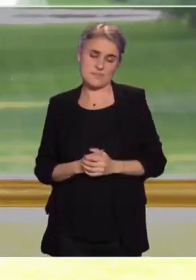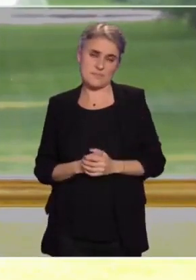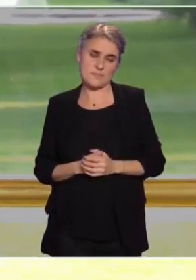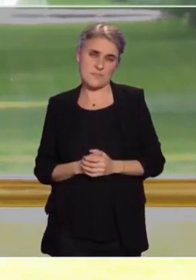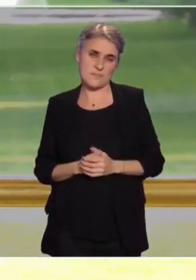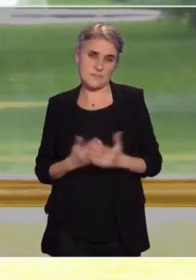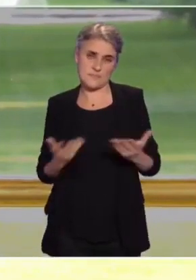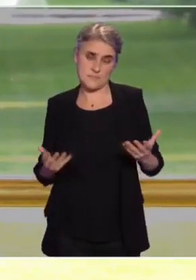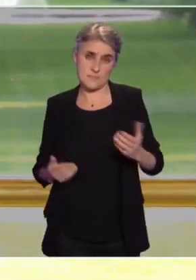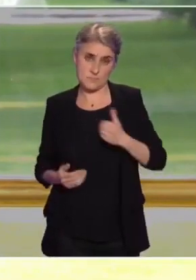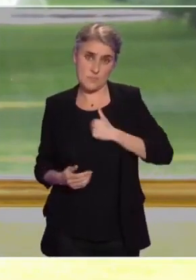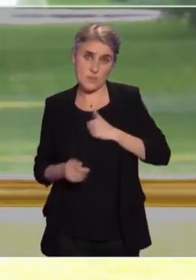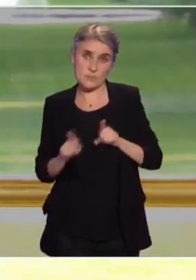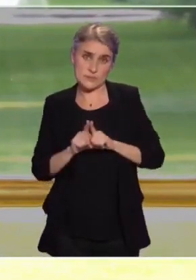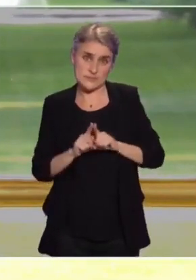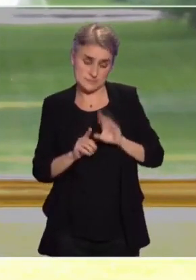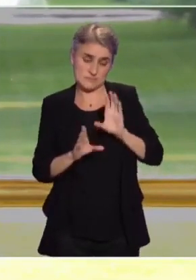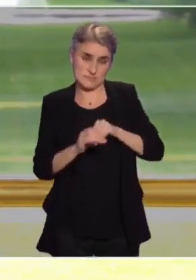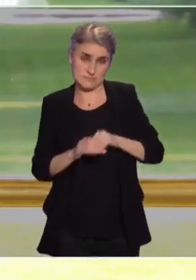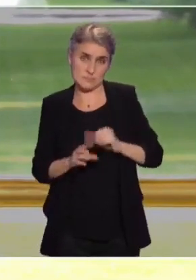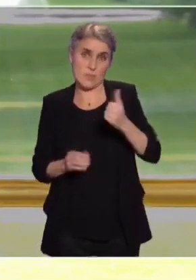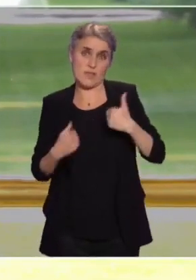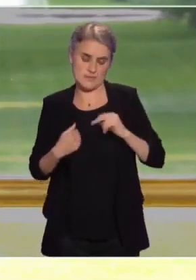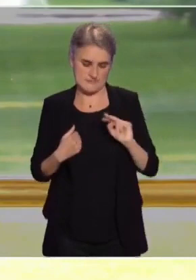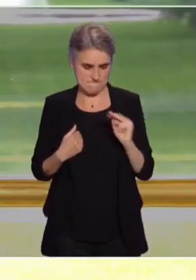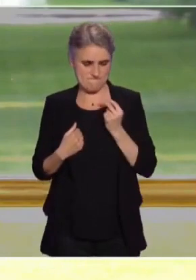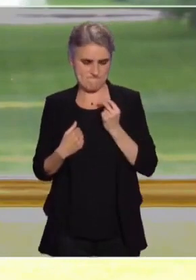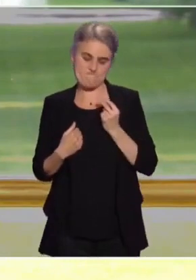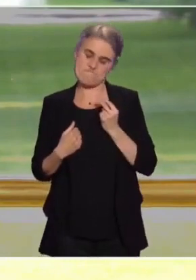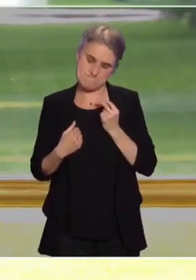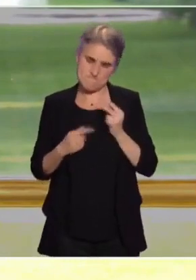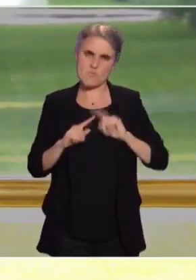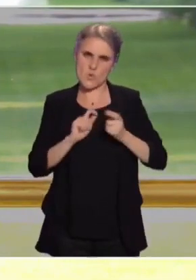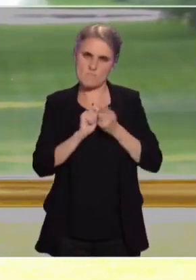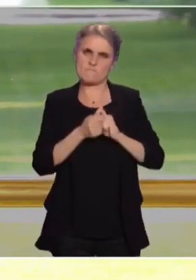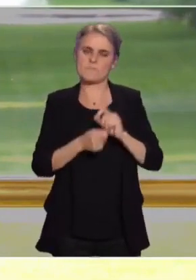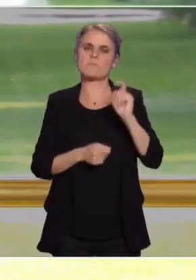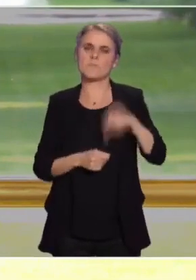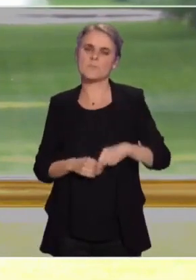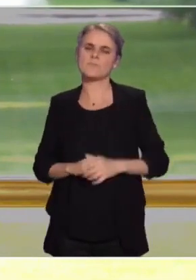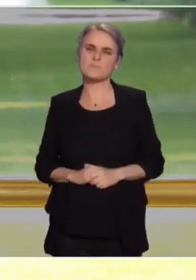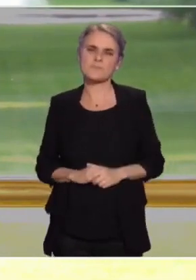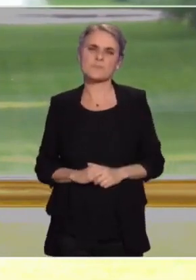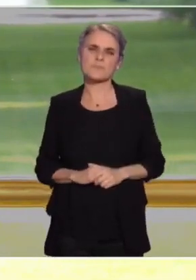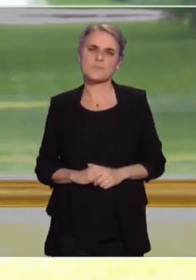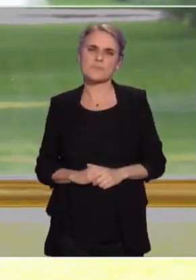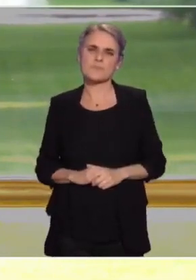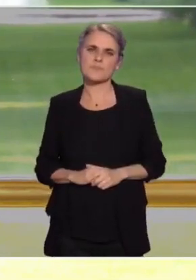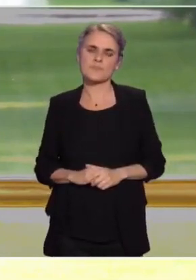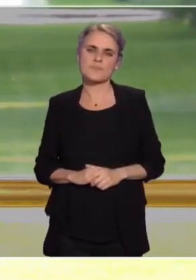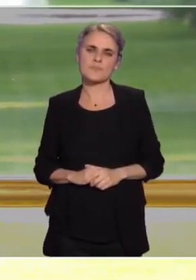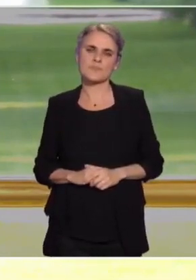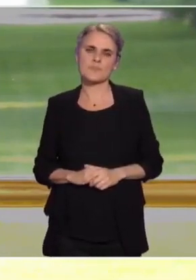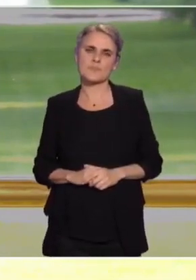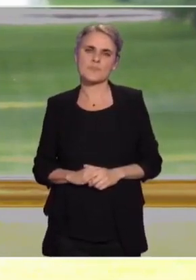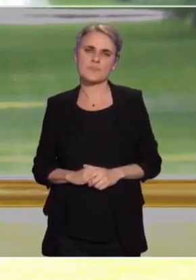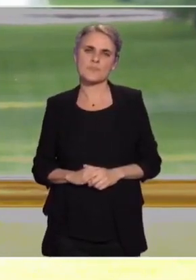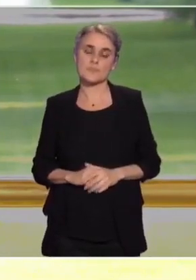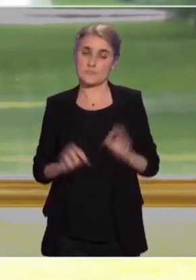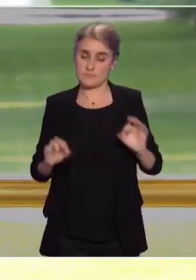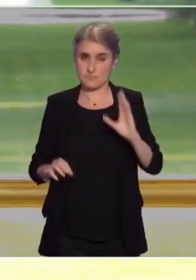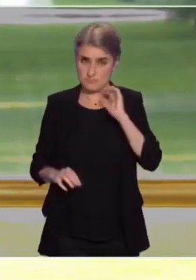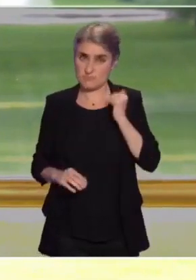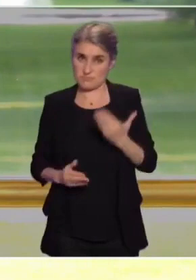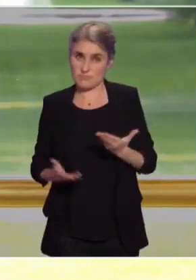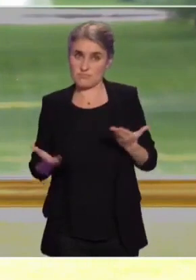je me l'appliqué d'abord et avant tout à moi même c'est dans cet esprit de concorde que j'ai demandé aux